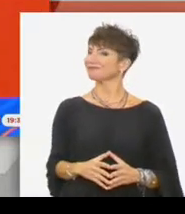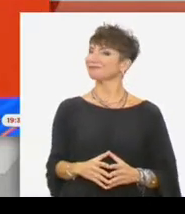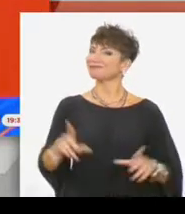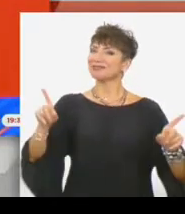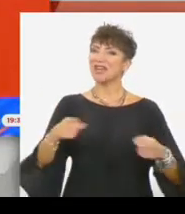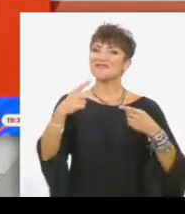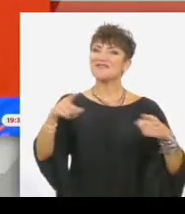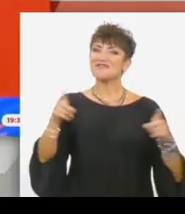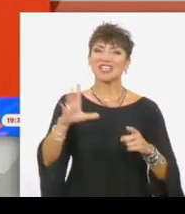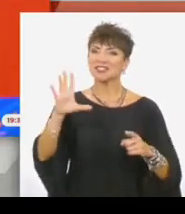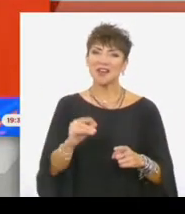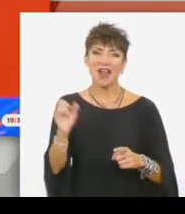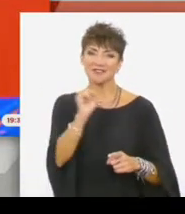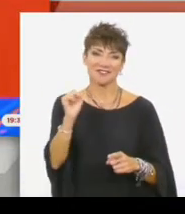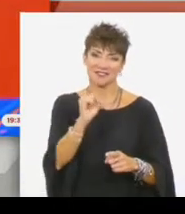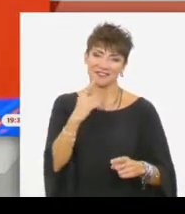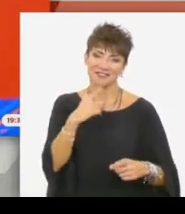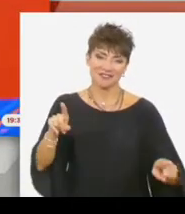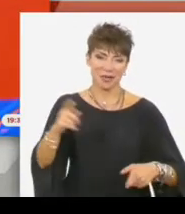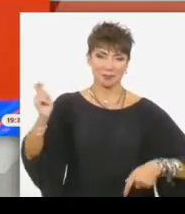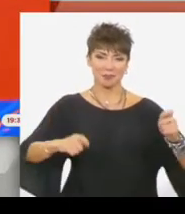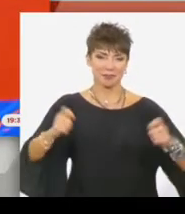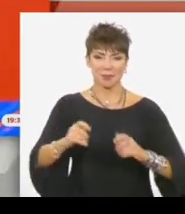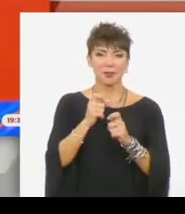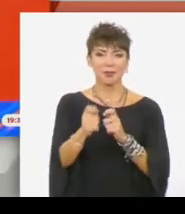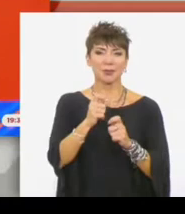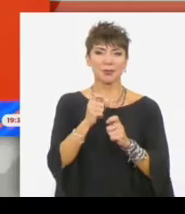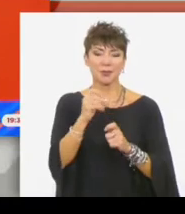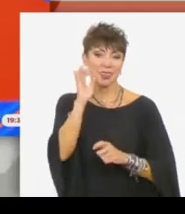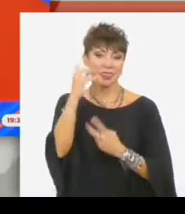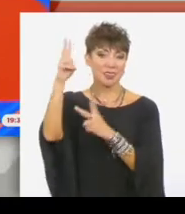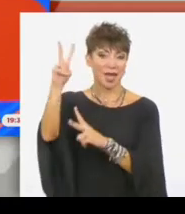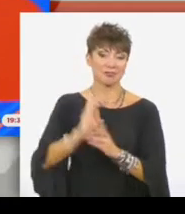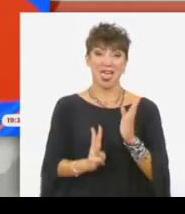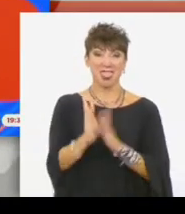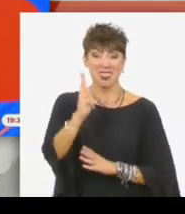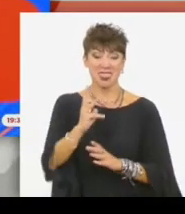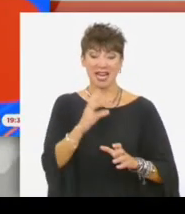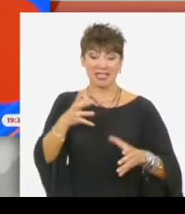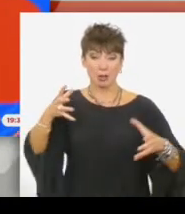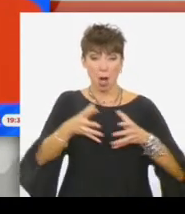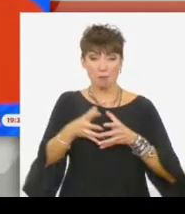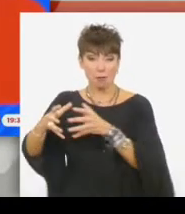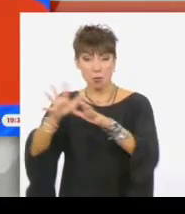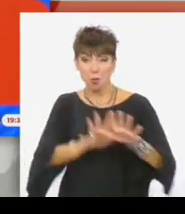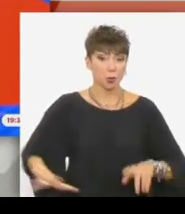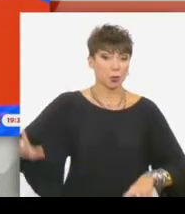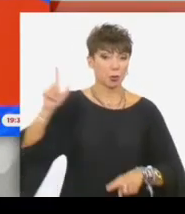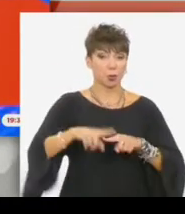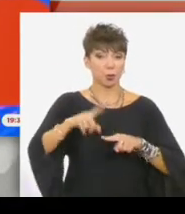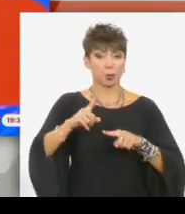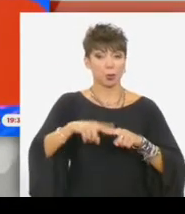Για μουσική ο λόγος, επόμενο ρεπορτάζ, δεδομένου ότι ένα ενδιαφέρον φεστιβάλ φιλαρμονικών φιλοξενεί Θεσσαλονίκη. 13 μπάντες από όλη την Ελλάδα